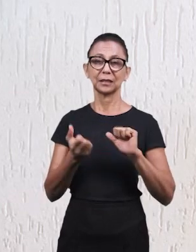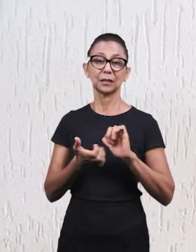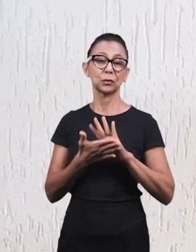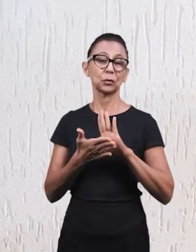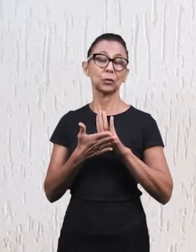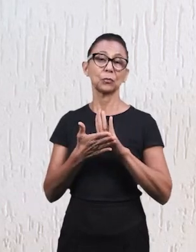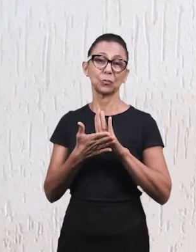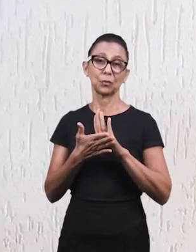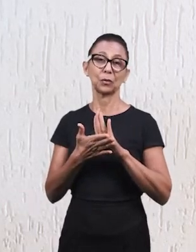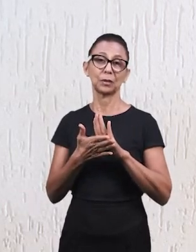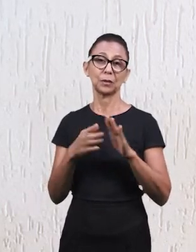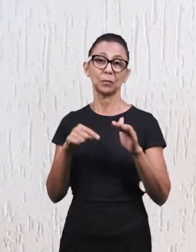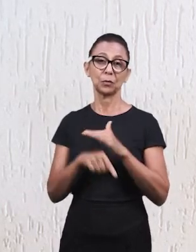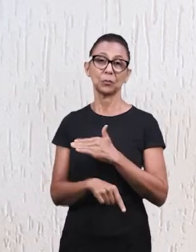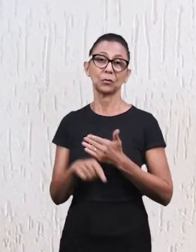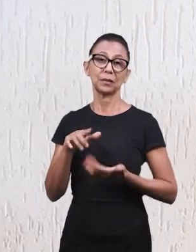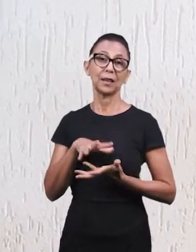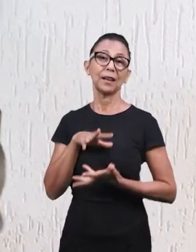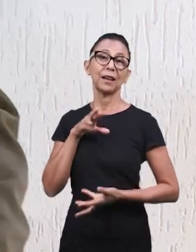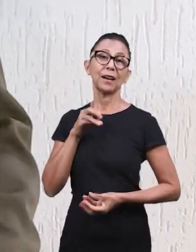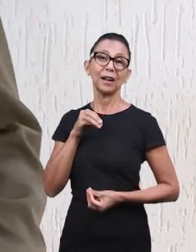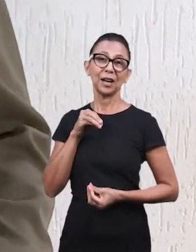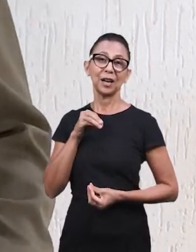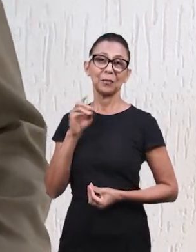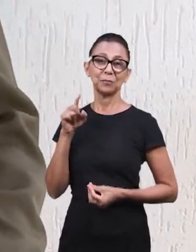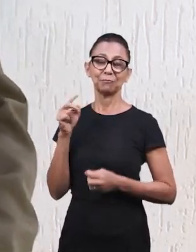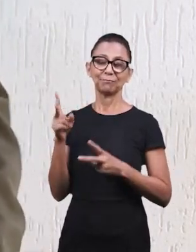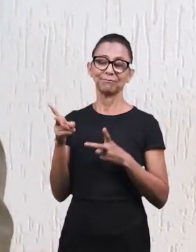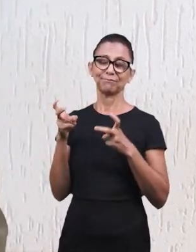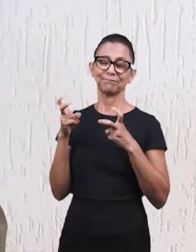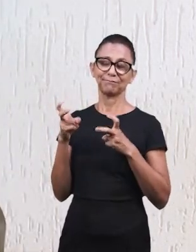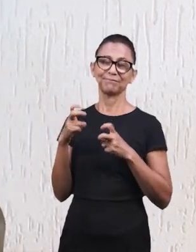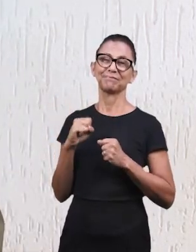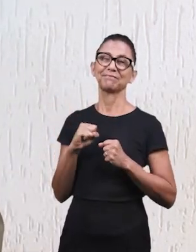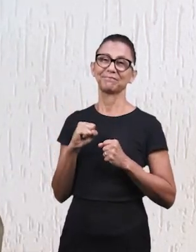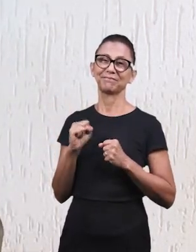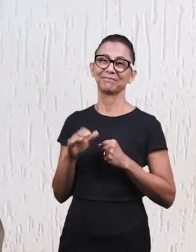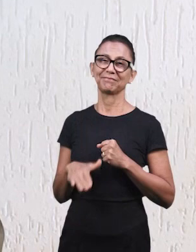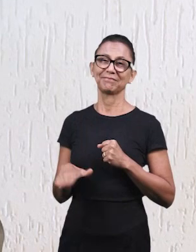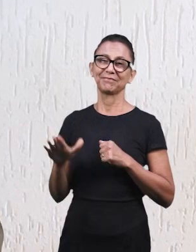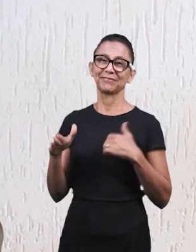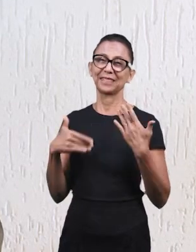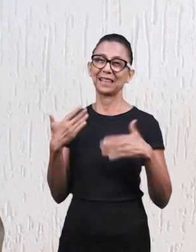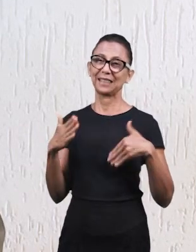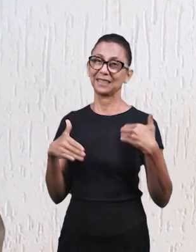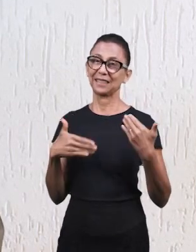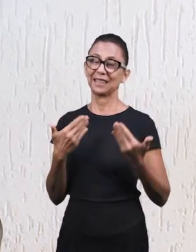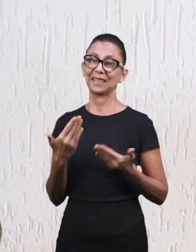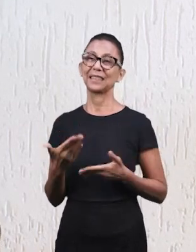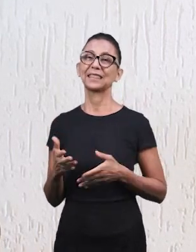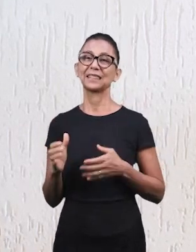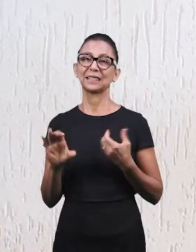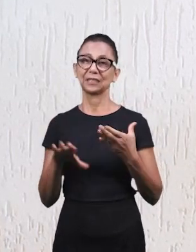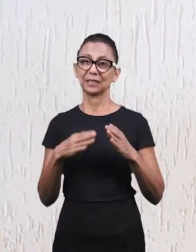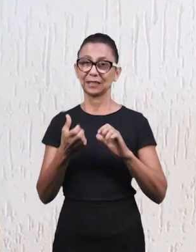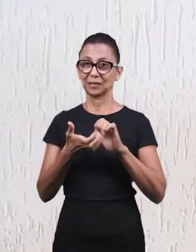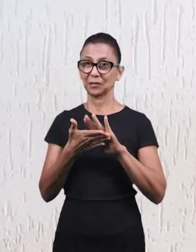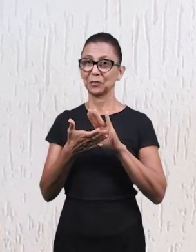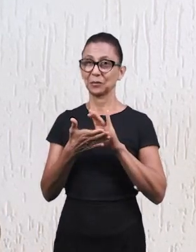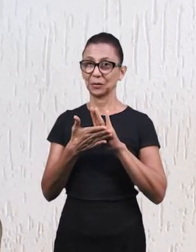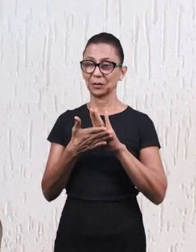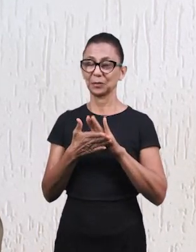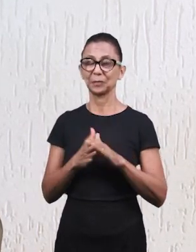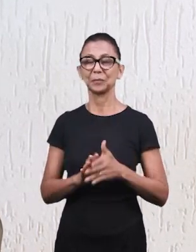родителей. Видеть, как наши дети от всего сердца, душою своей поют Господу. Мы